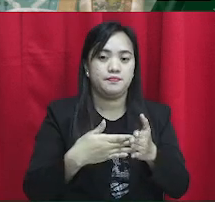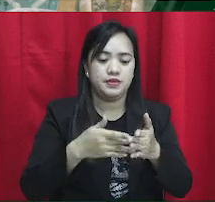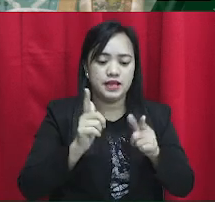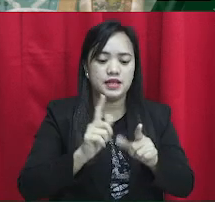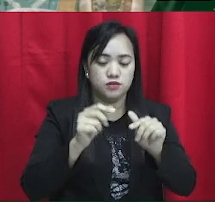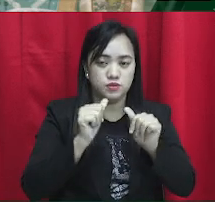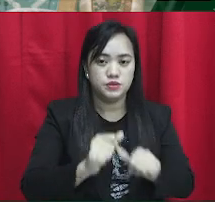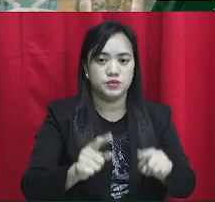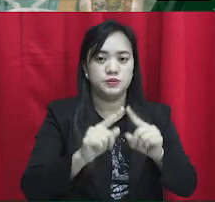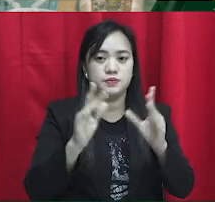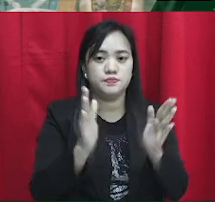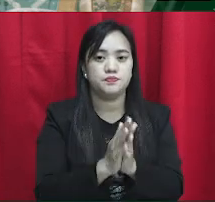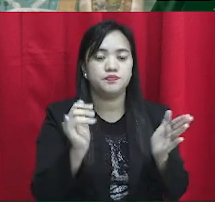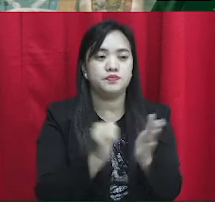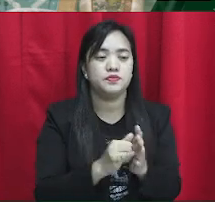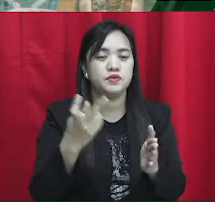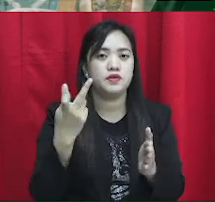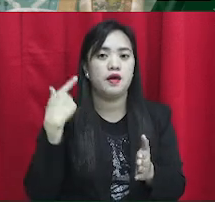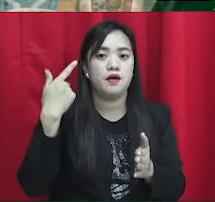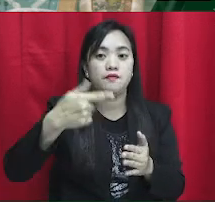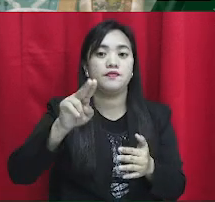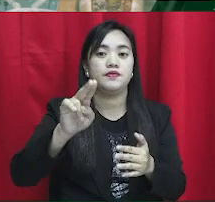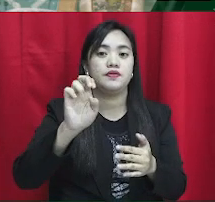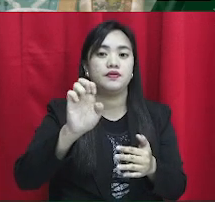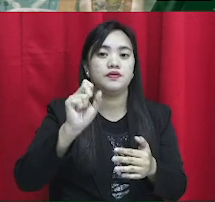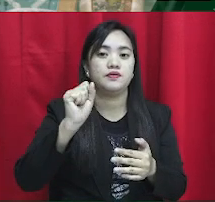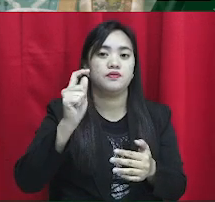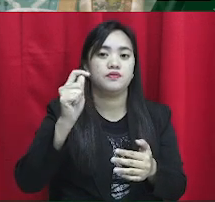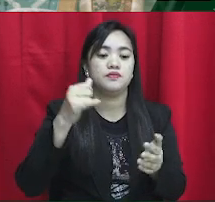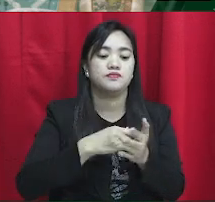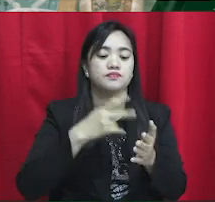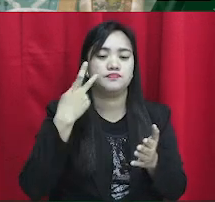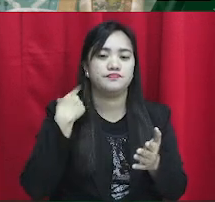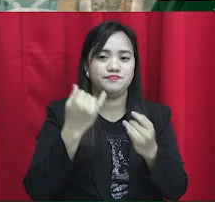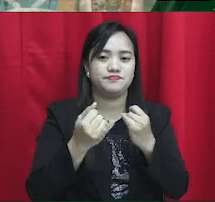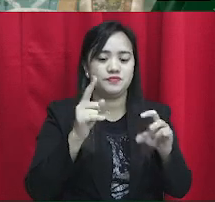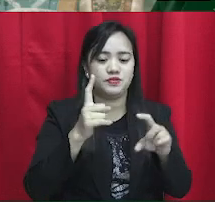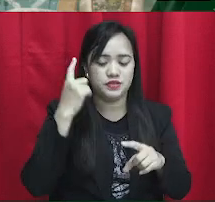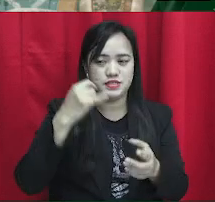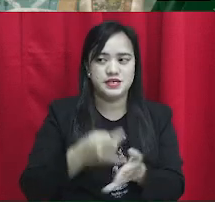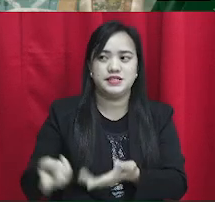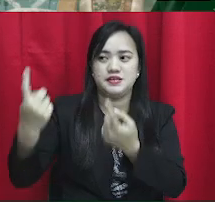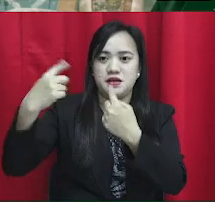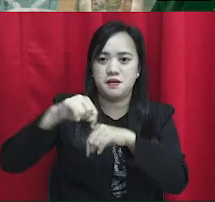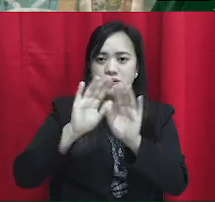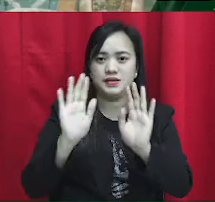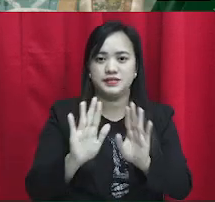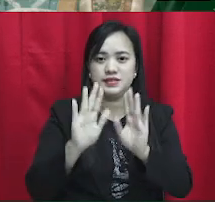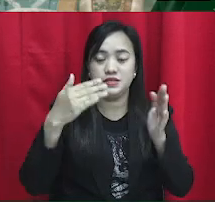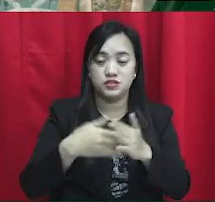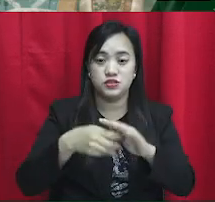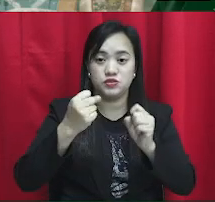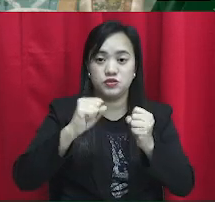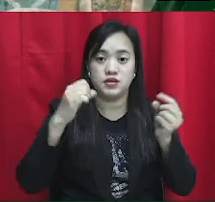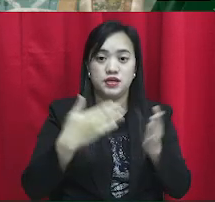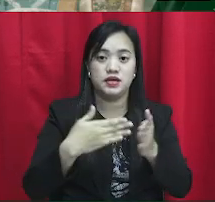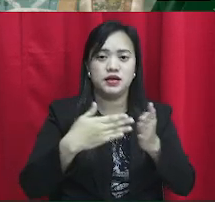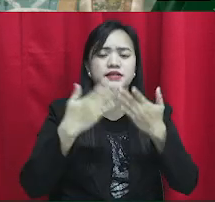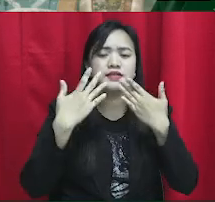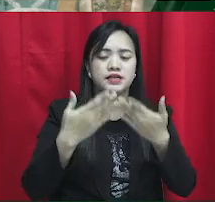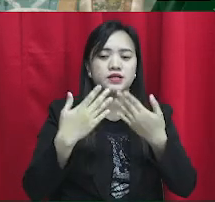pray na makasama natin yung ating naging guest kanina, mga na-interview this coming Sunday. Alright, so muli mga kapatid,